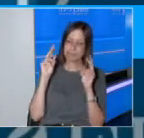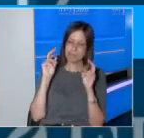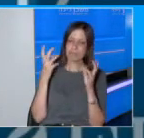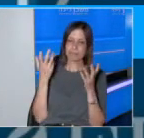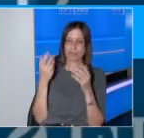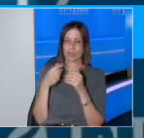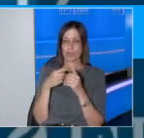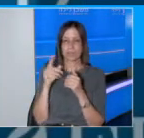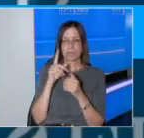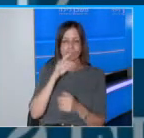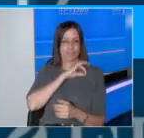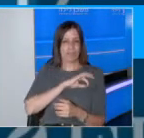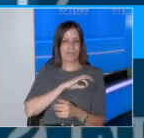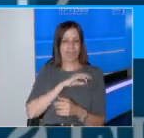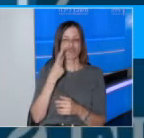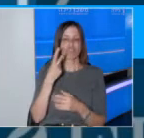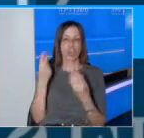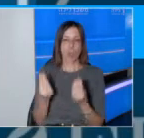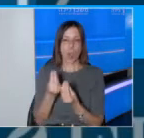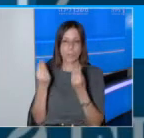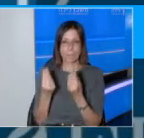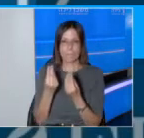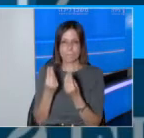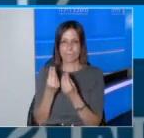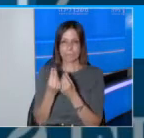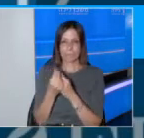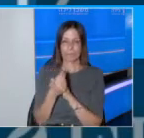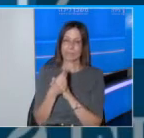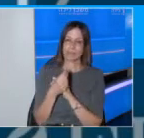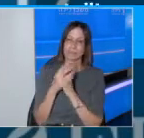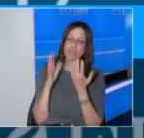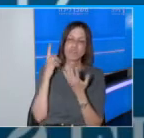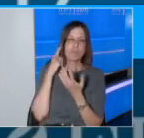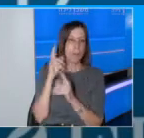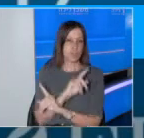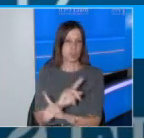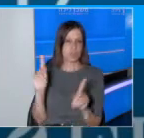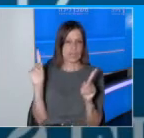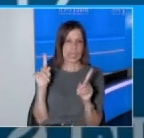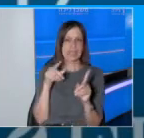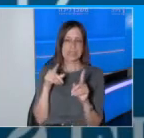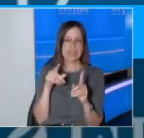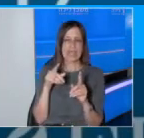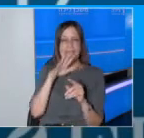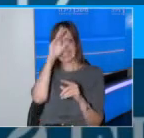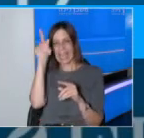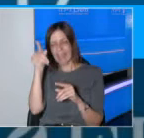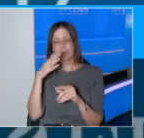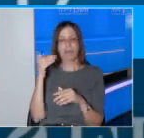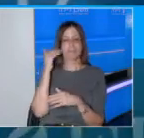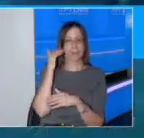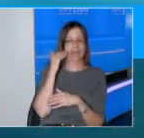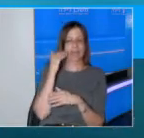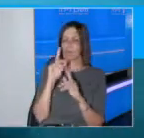שבמרכאות מרוויח ממנו זה שני גורמים, עוד פעם, אולי תשמע לך מוזר, זה האיראנים והאמריקאים.